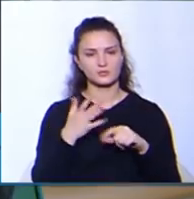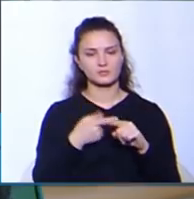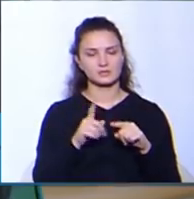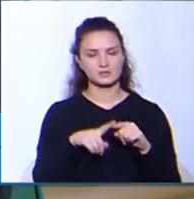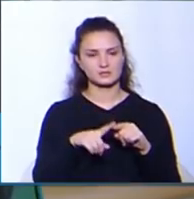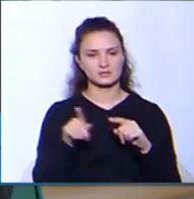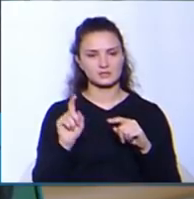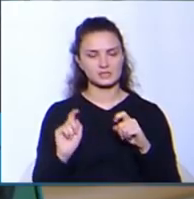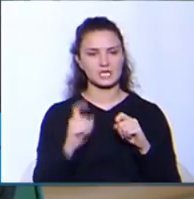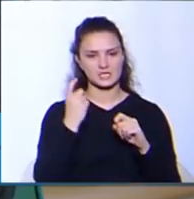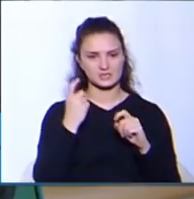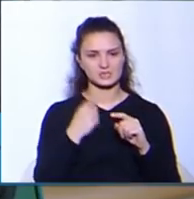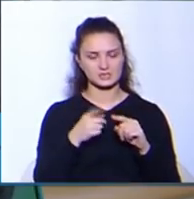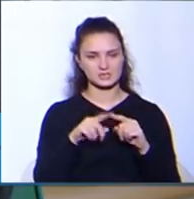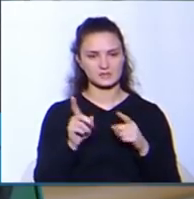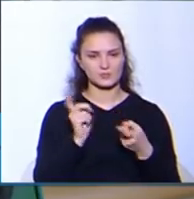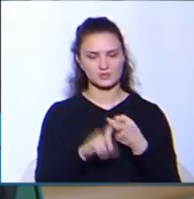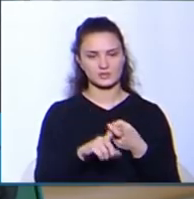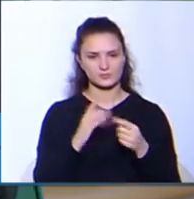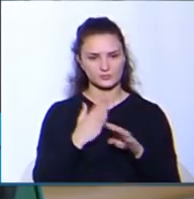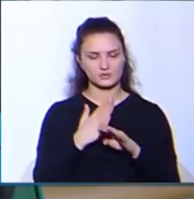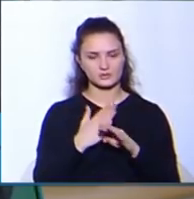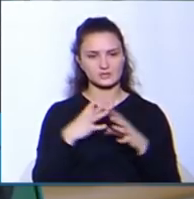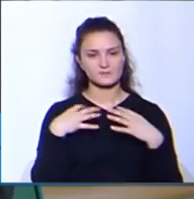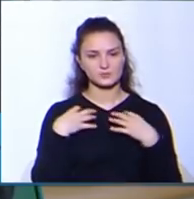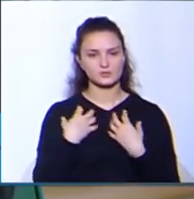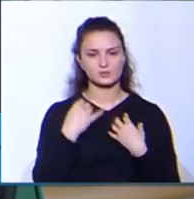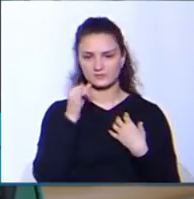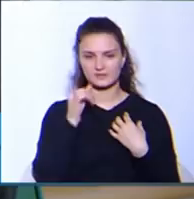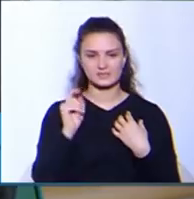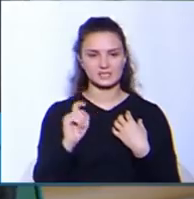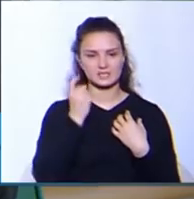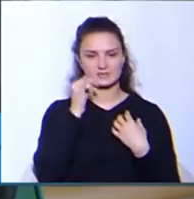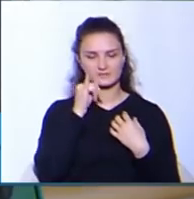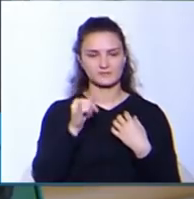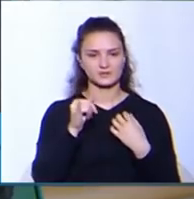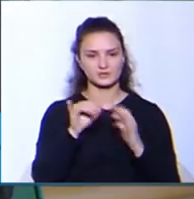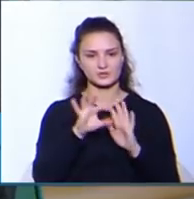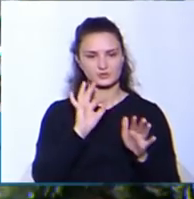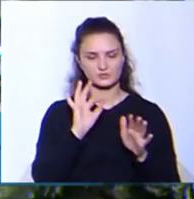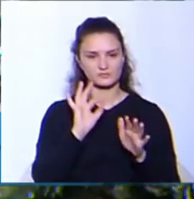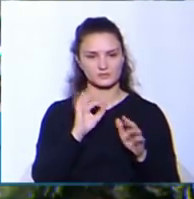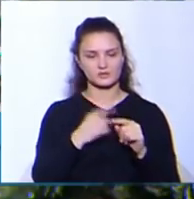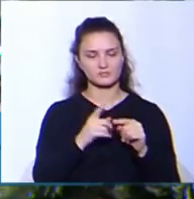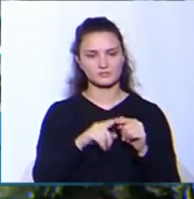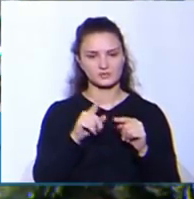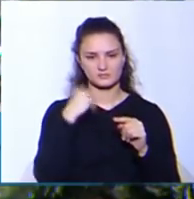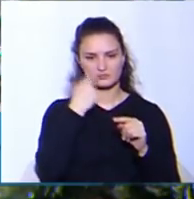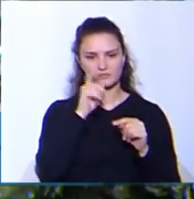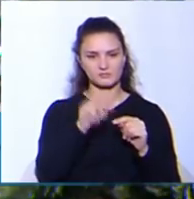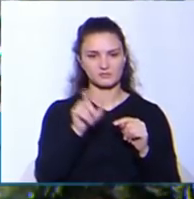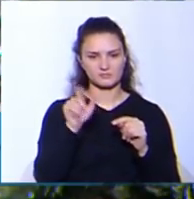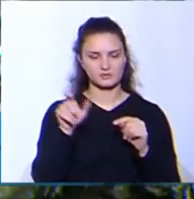შემოდის ხარისხზეცაა ბევრად დამოკიდებული და დოზაზეც სამწუხაროდ ვერც ხარისხის შერჩევა ხდება და ვერც დოზით ასეთ პიროვნებებში